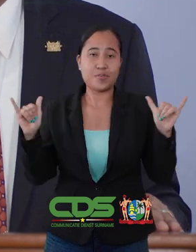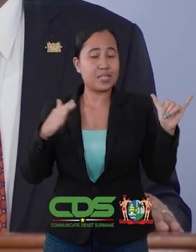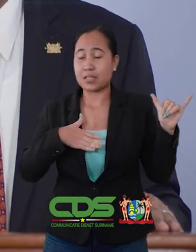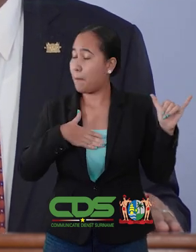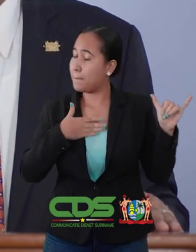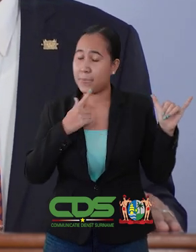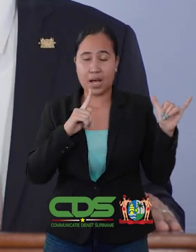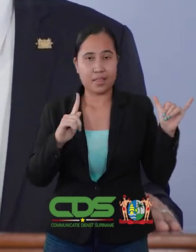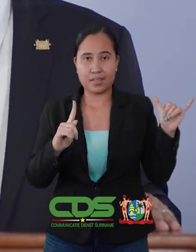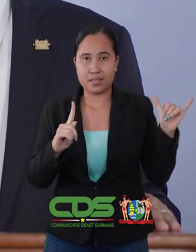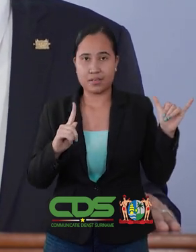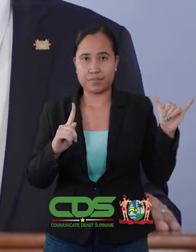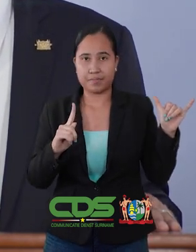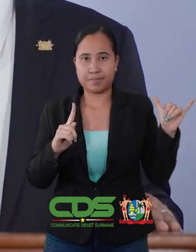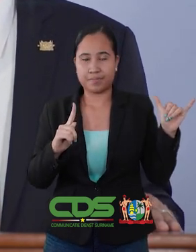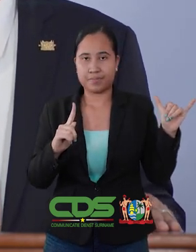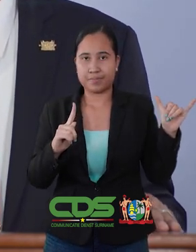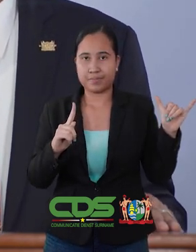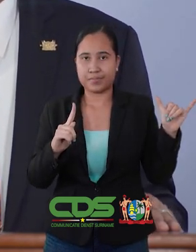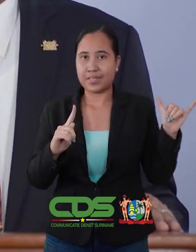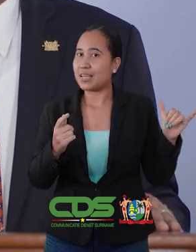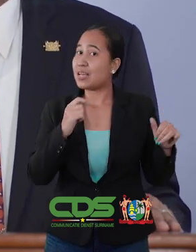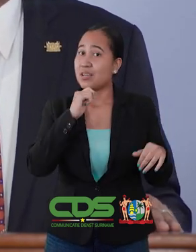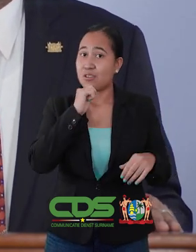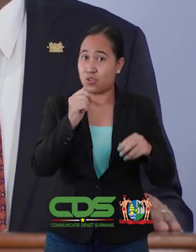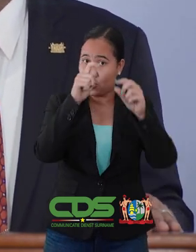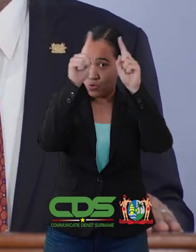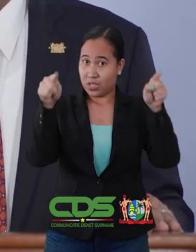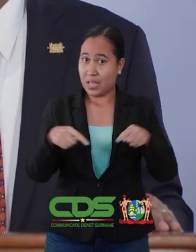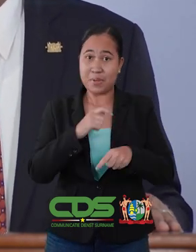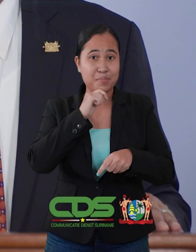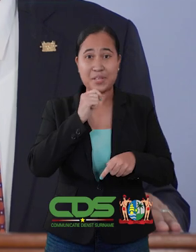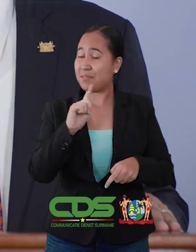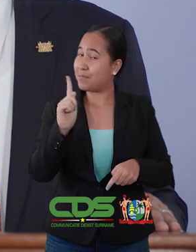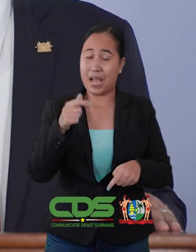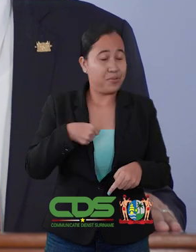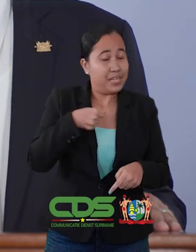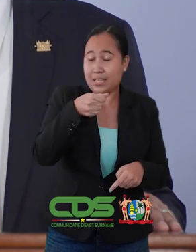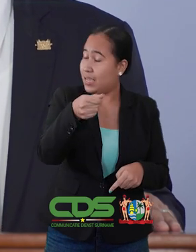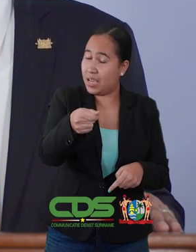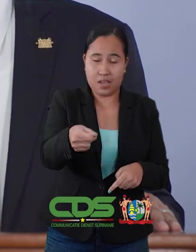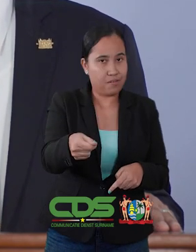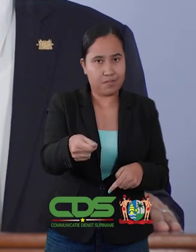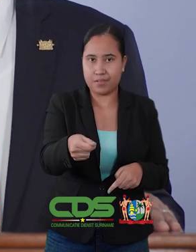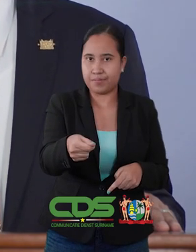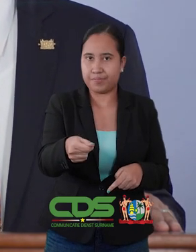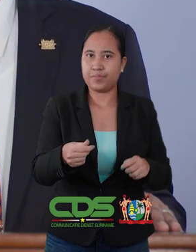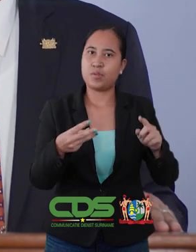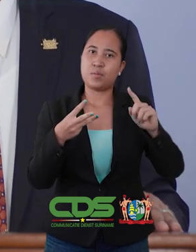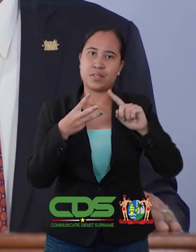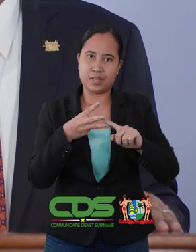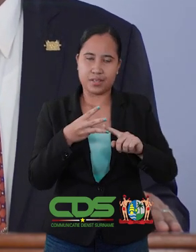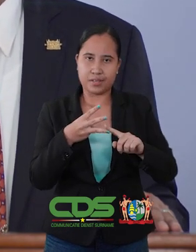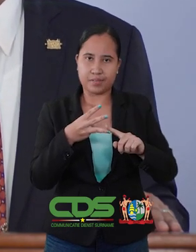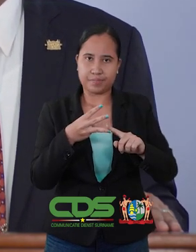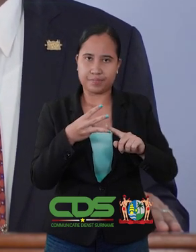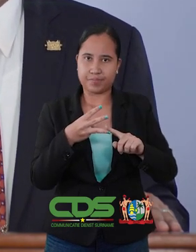te houden. Hiervoor zullen geen dispensaties worden verleend. Maatregel nummer